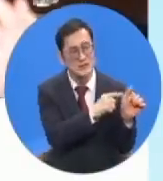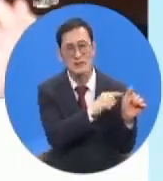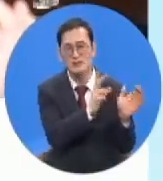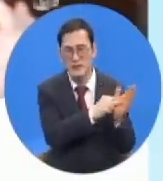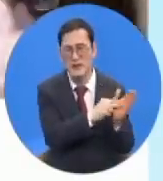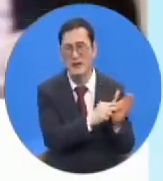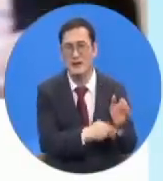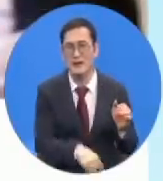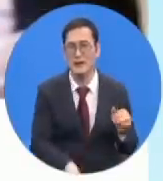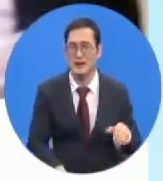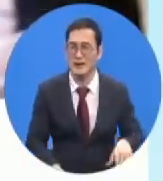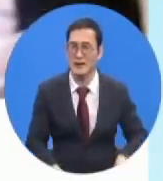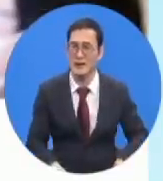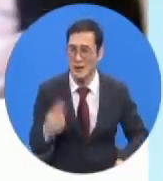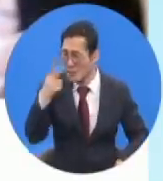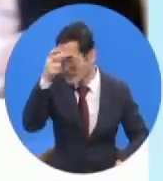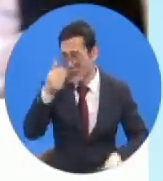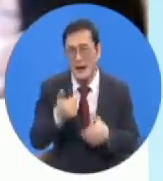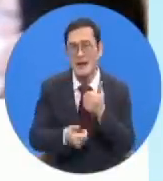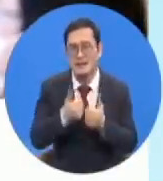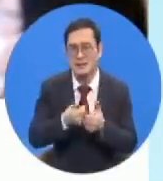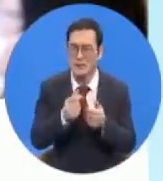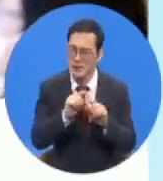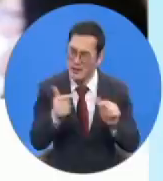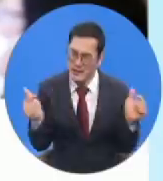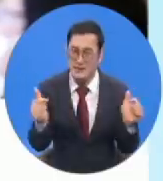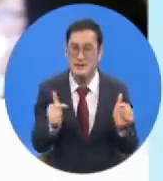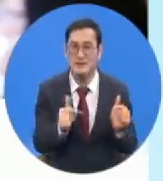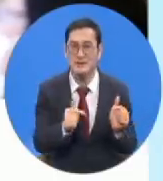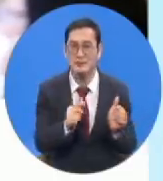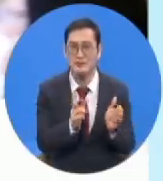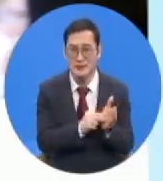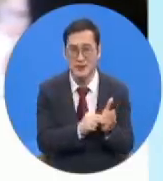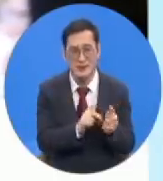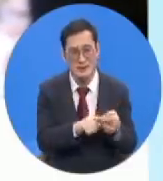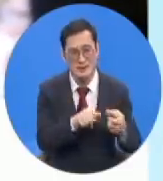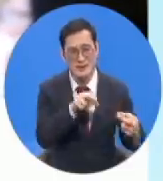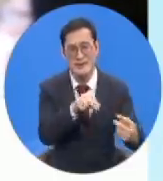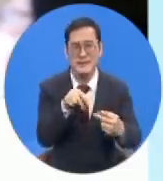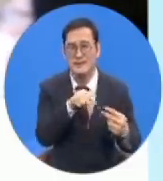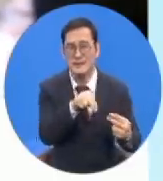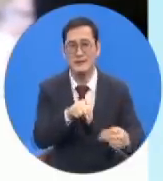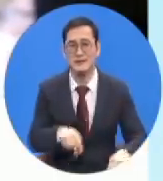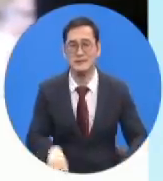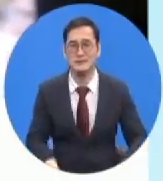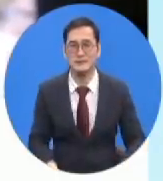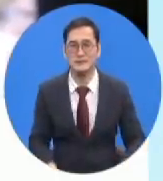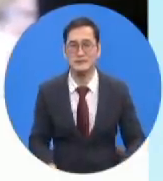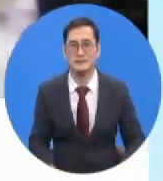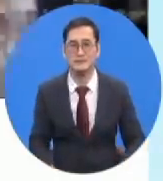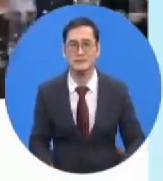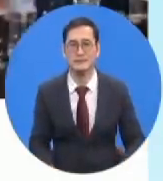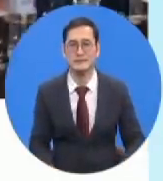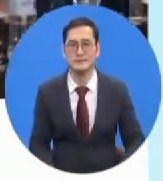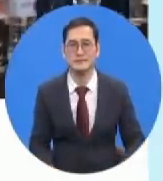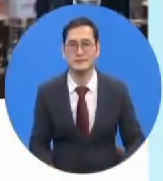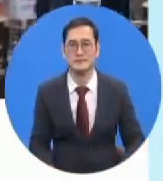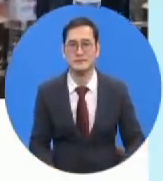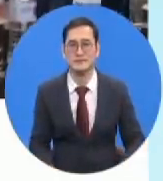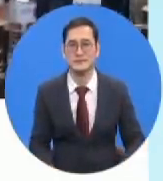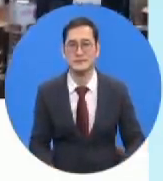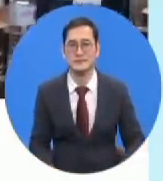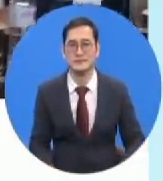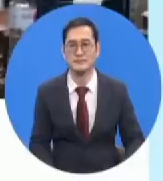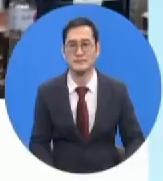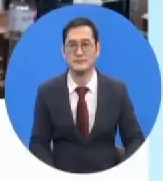이걸 가지고 분열하거나 반목한다 이렇게 해석할 여지도 있을 것인데 180석이나 되는 의원들이 있기 때문에 한